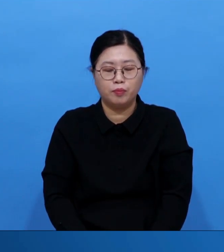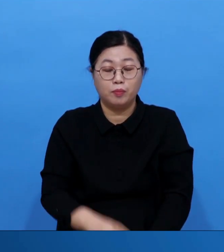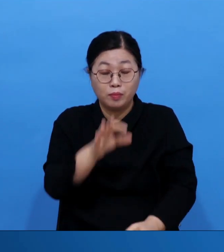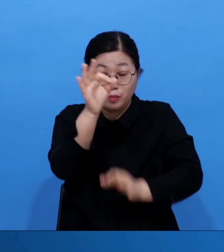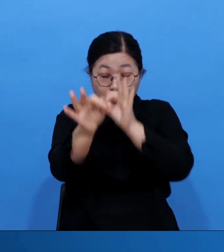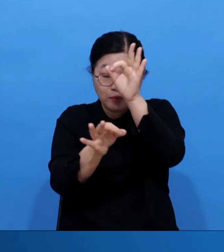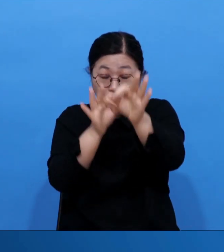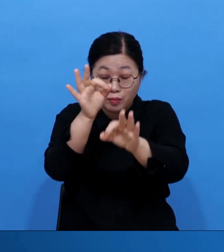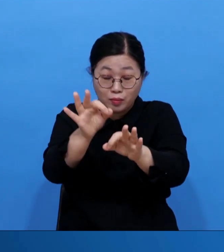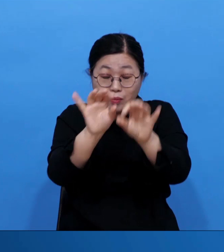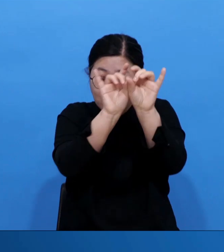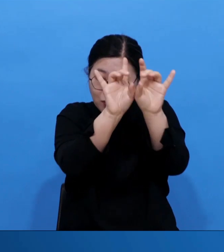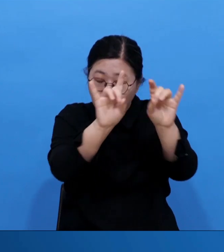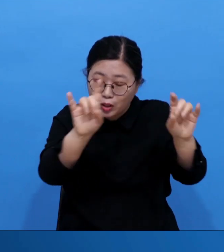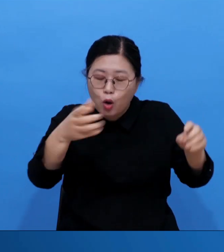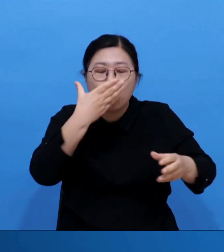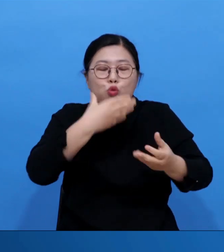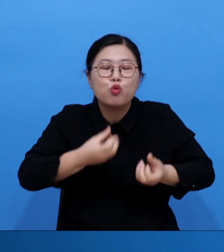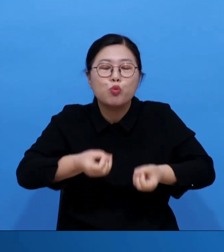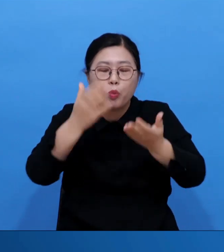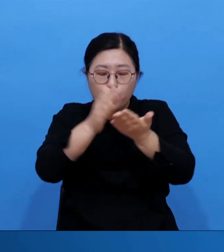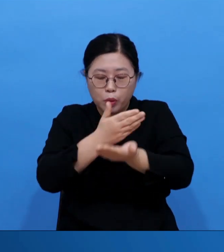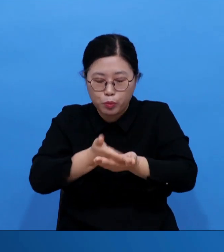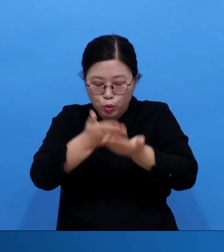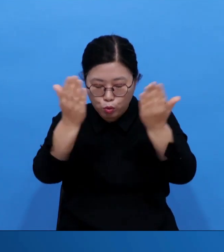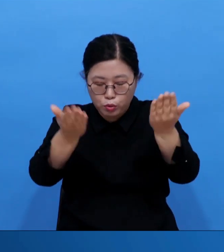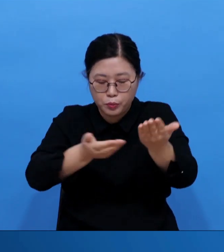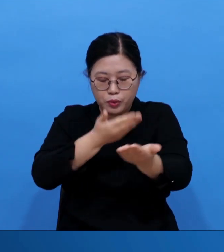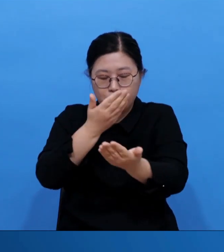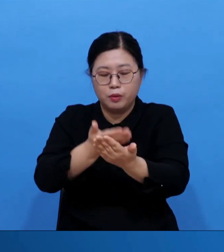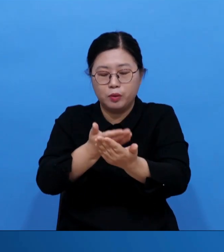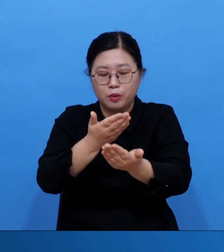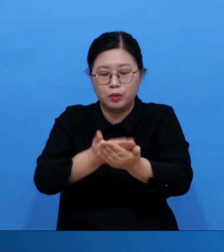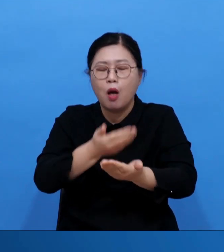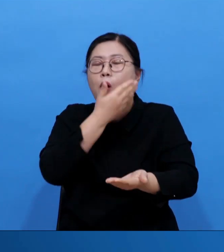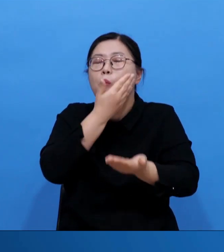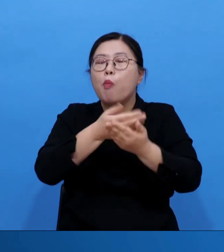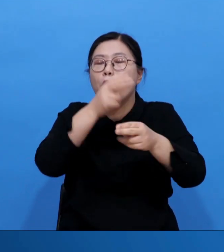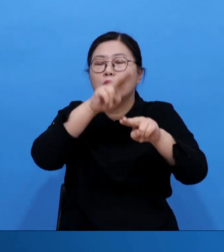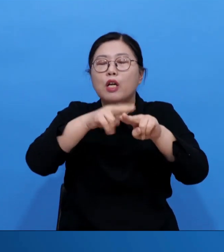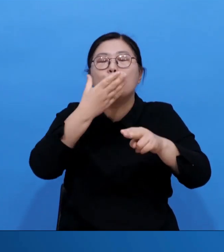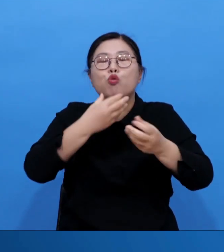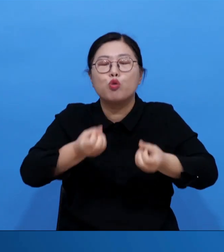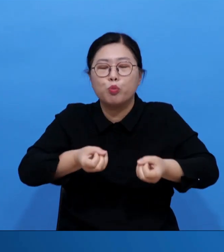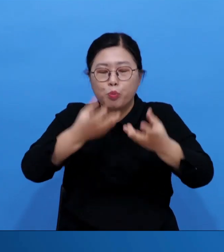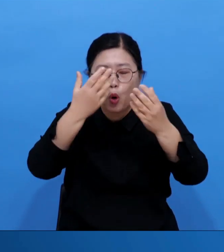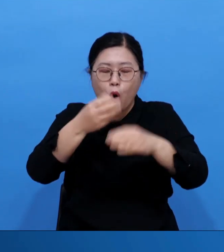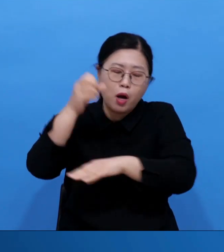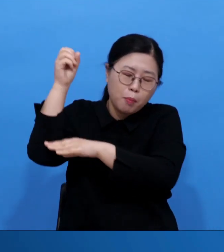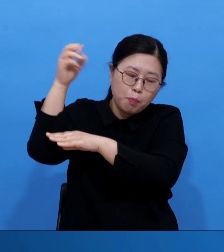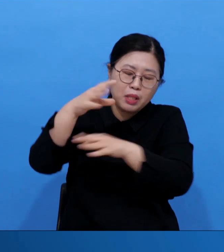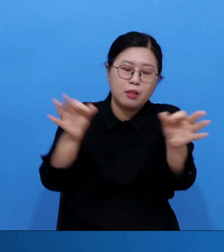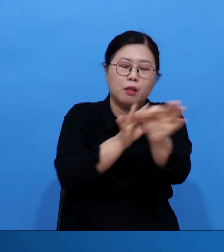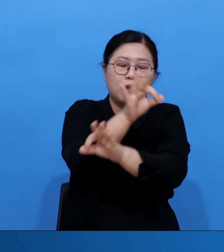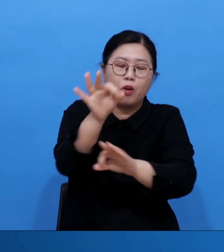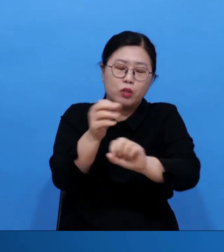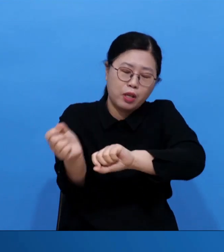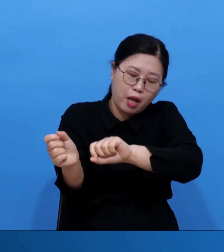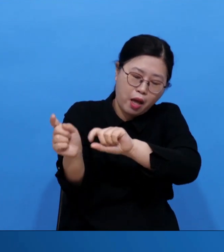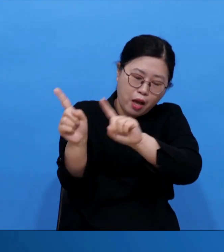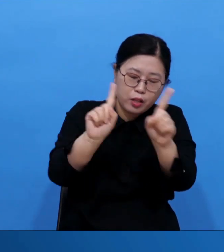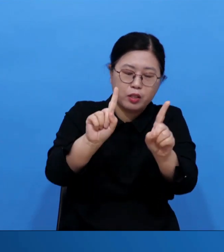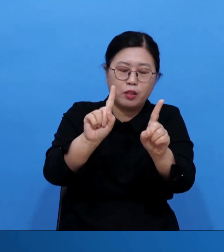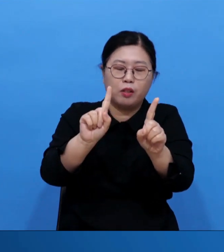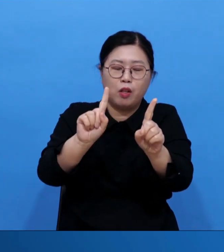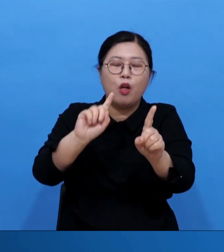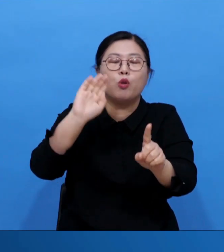손길 손길을 축복하여 주옵소서. May you bless each hand that gave. 보좌의 축복으로 피체 경제를 회복하는 핵심 요원들 될 수